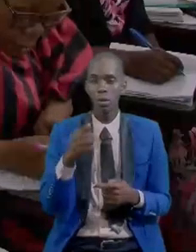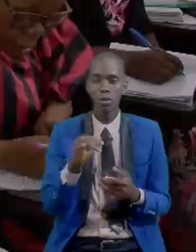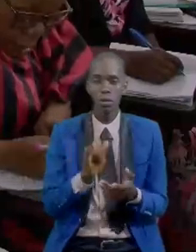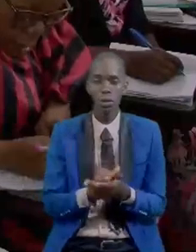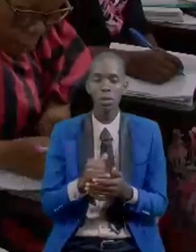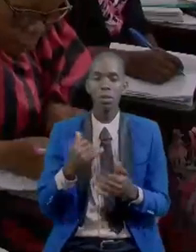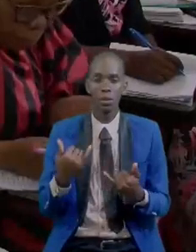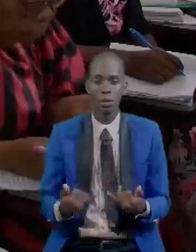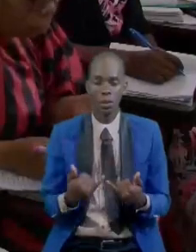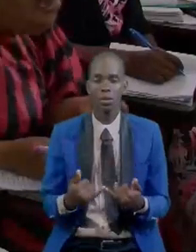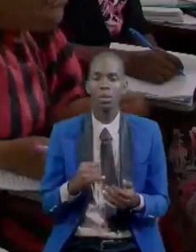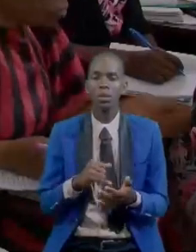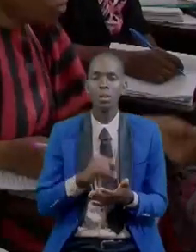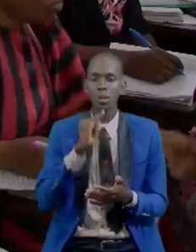assez.